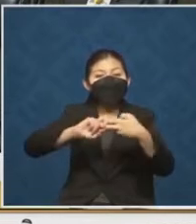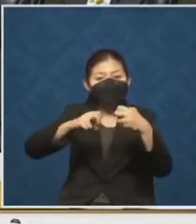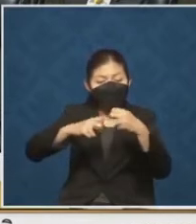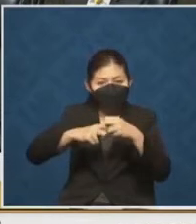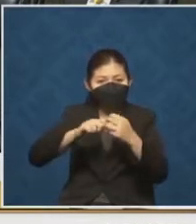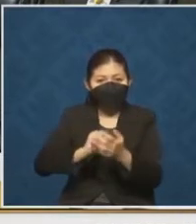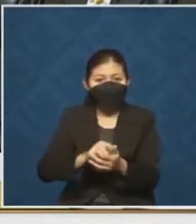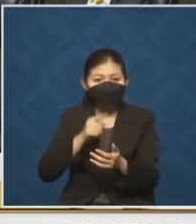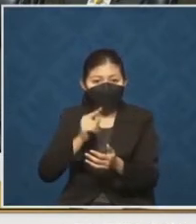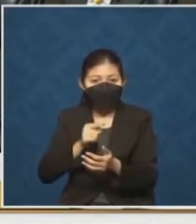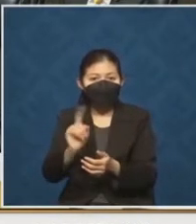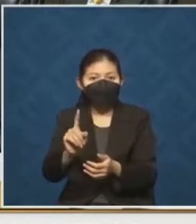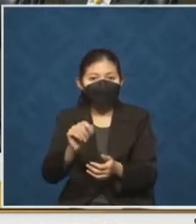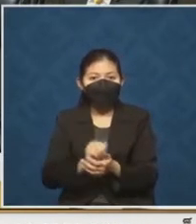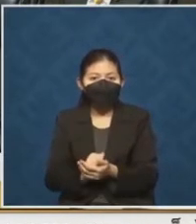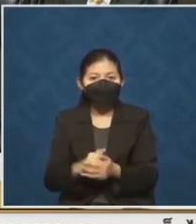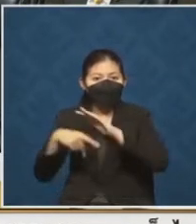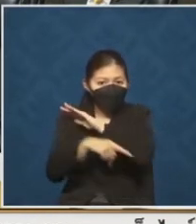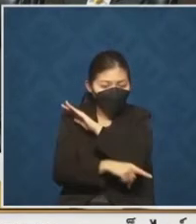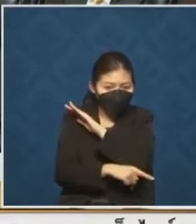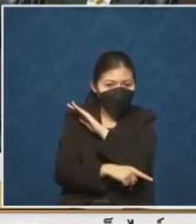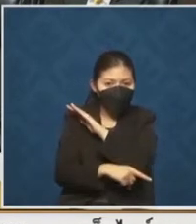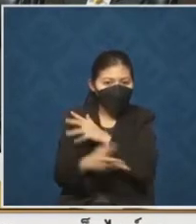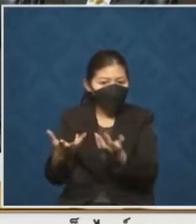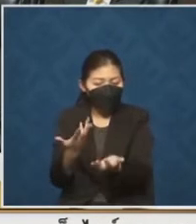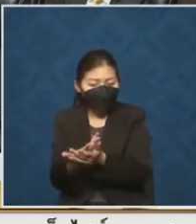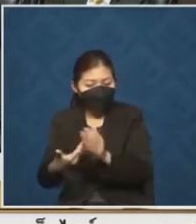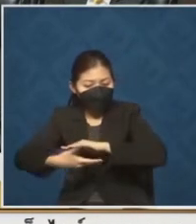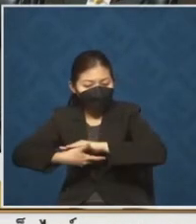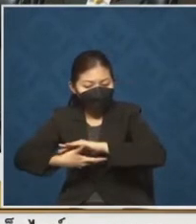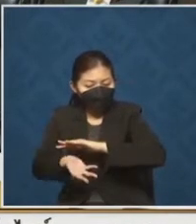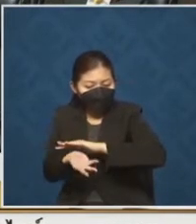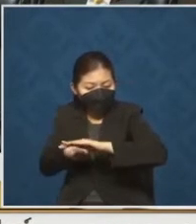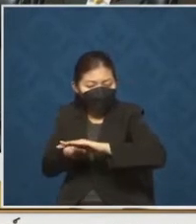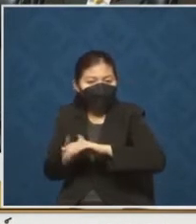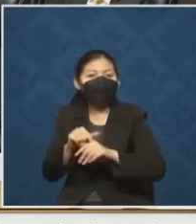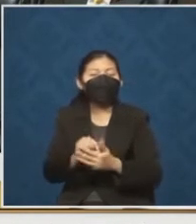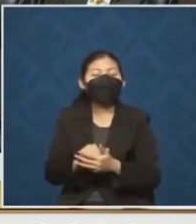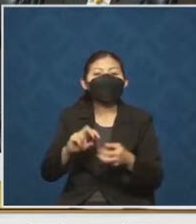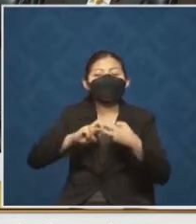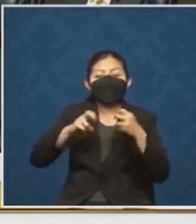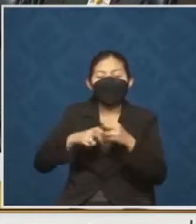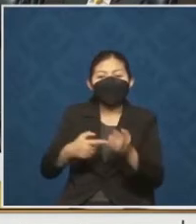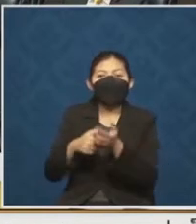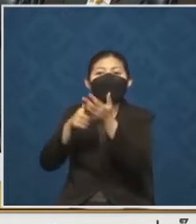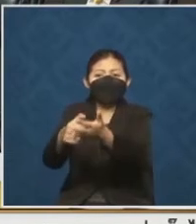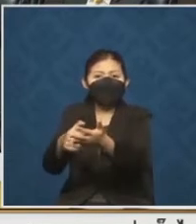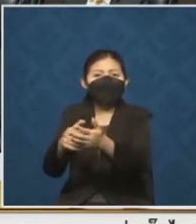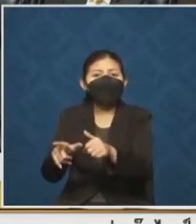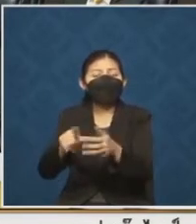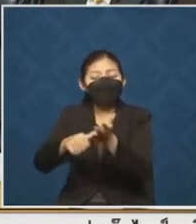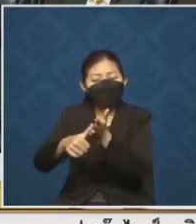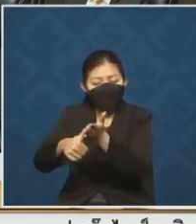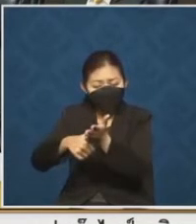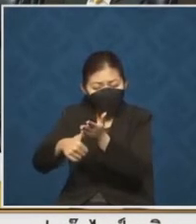เสือที่หนังกลับแน่นอนครับการอธิบาย 152เป็นการเสนอข้อเท็จจริงเป็น